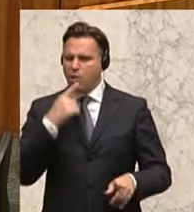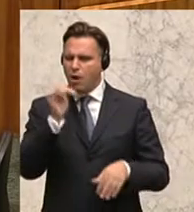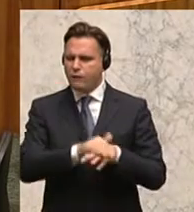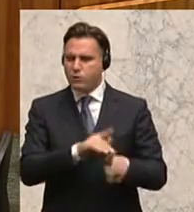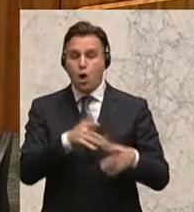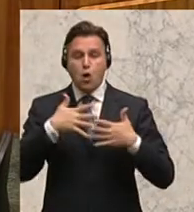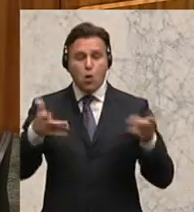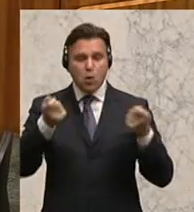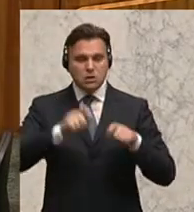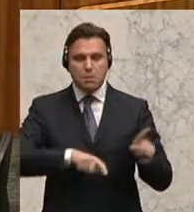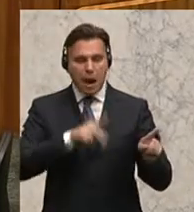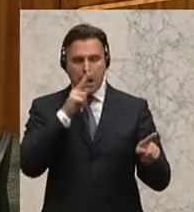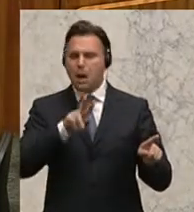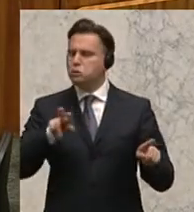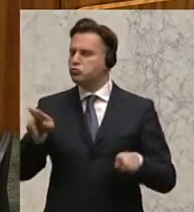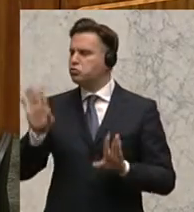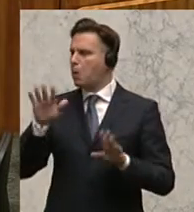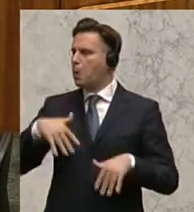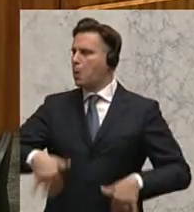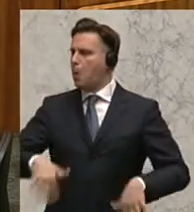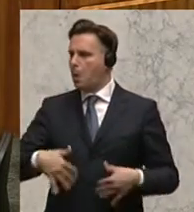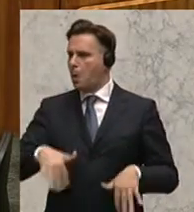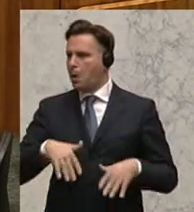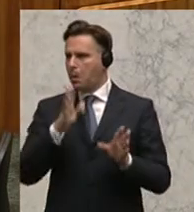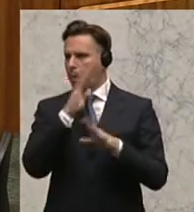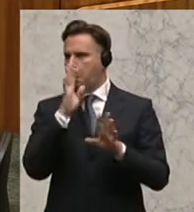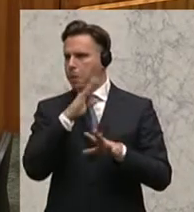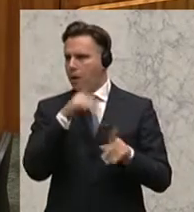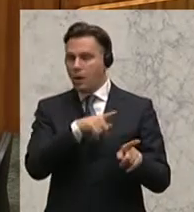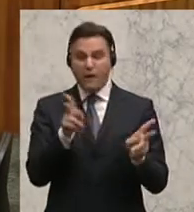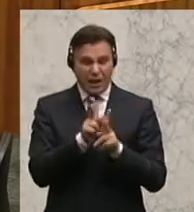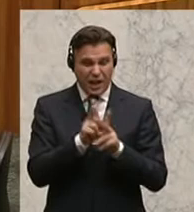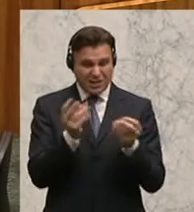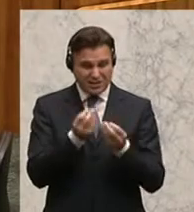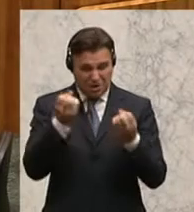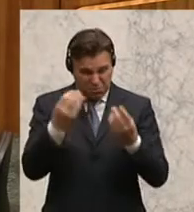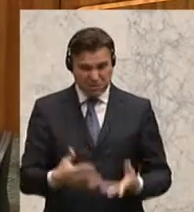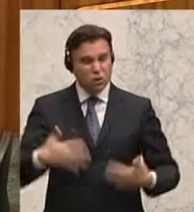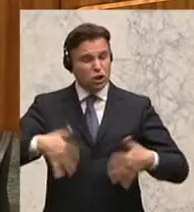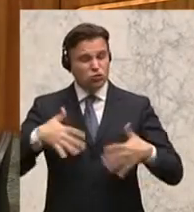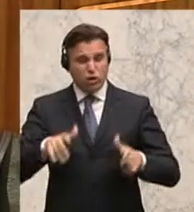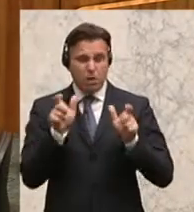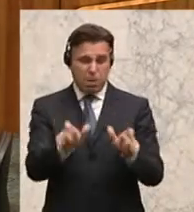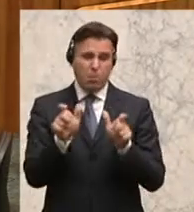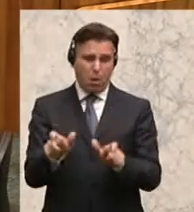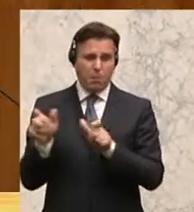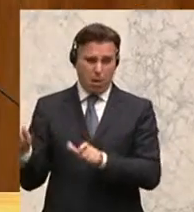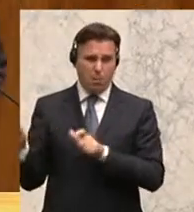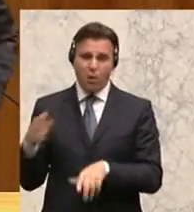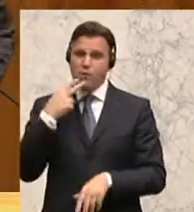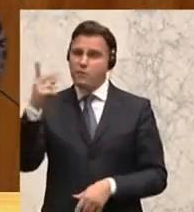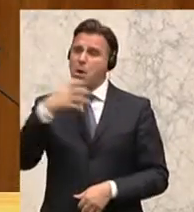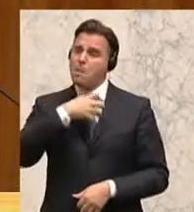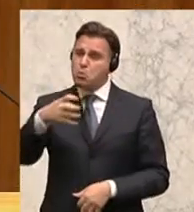wird weggeschaut, wird nichts gemacht, wird versagt. Bei den kleineren und mittleren Unternehmungen, wenn sich innovative Bürger zusammentun, da kommt